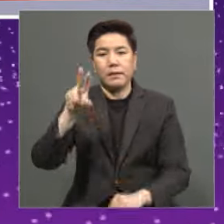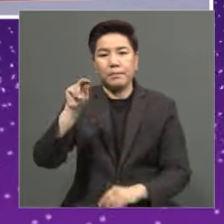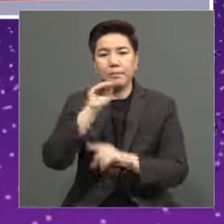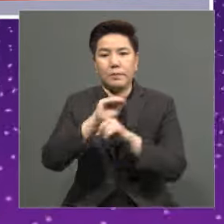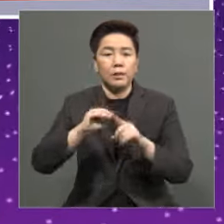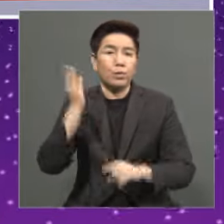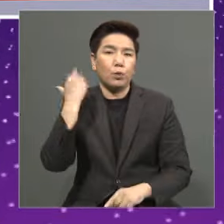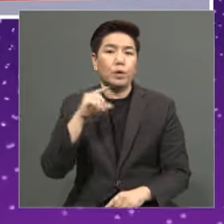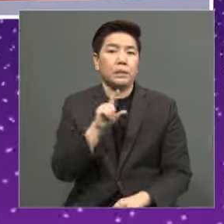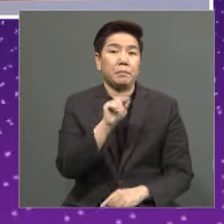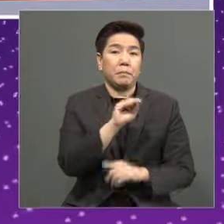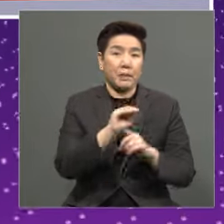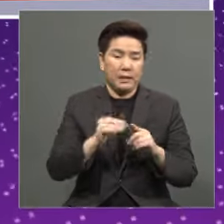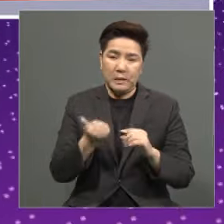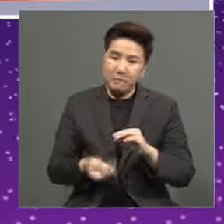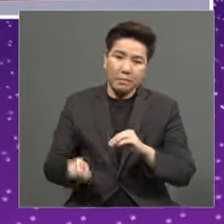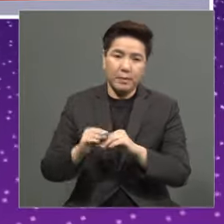จากเดิมก็คือ 20%